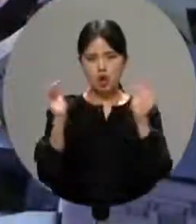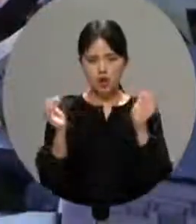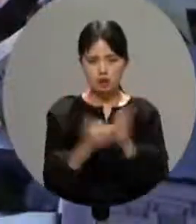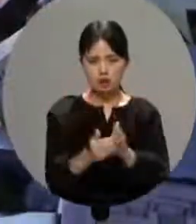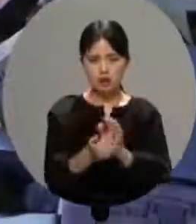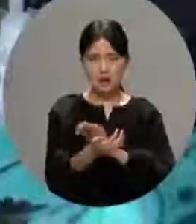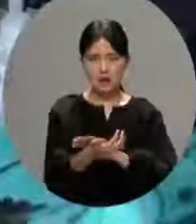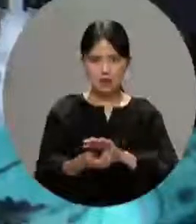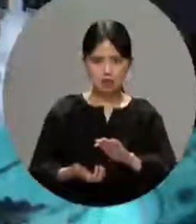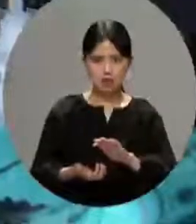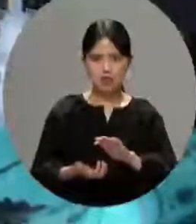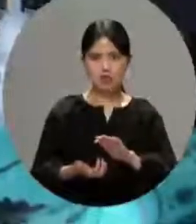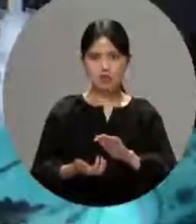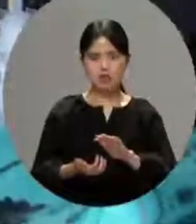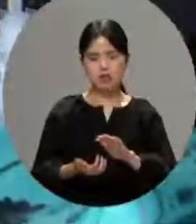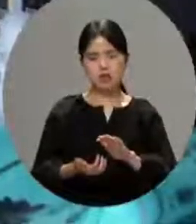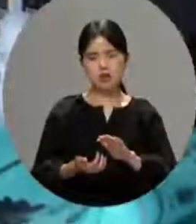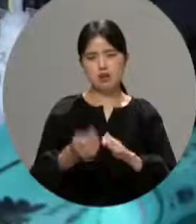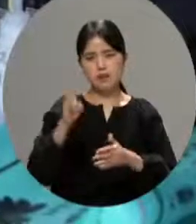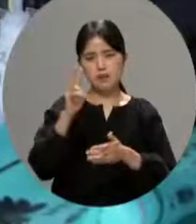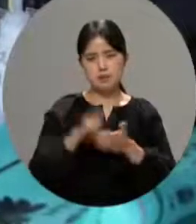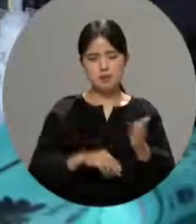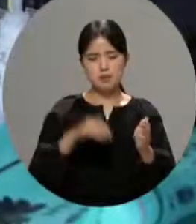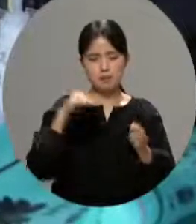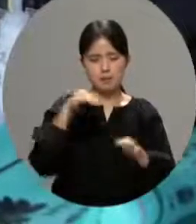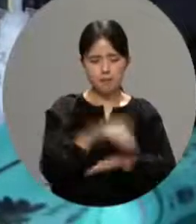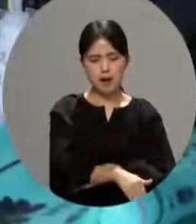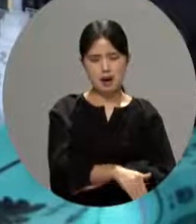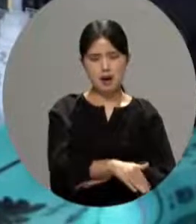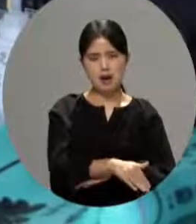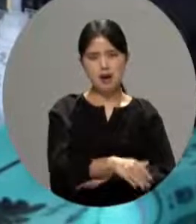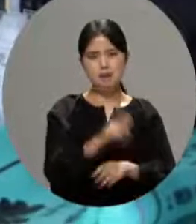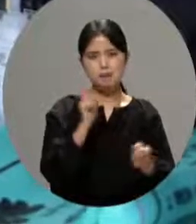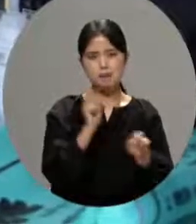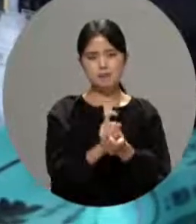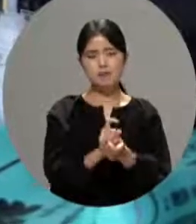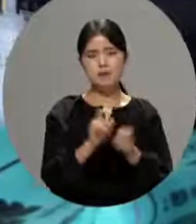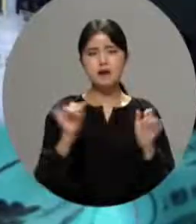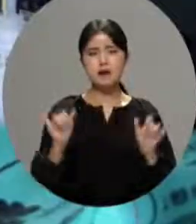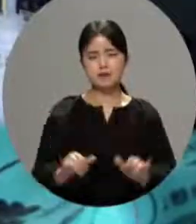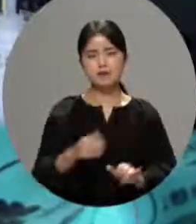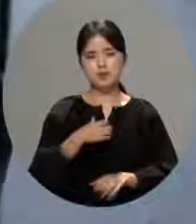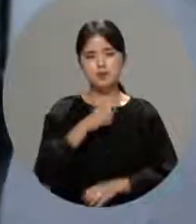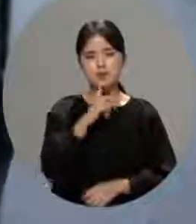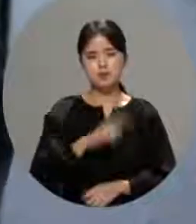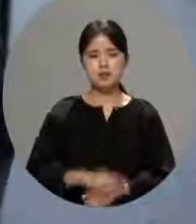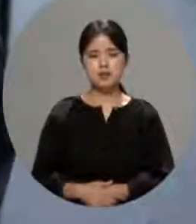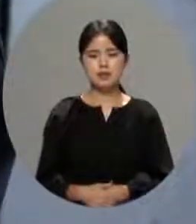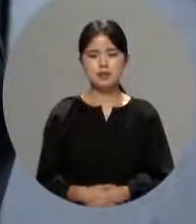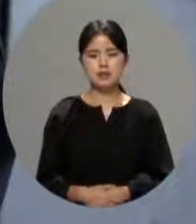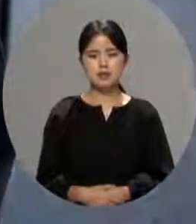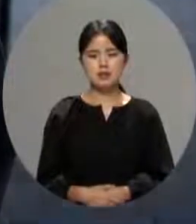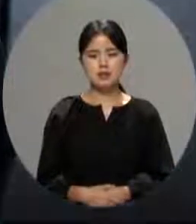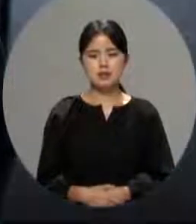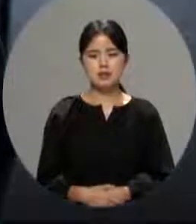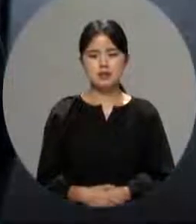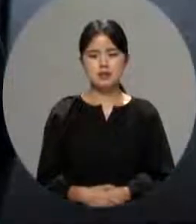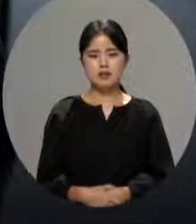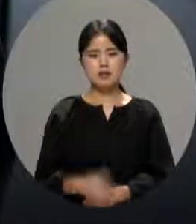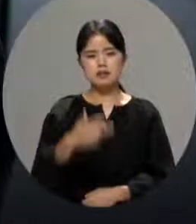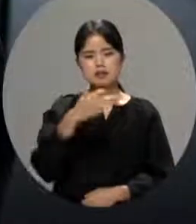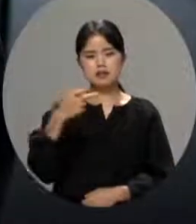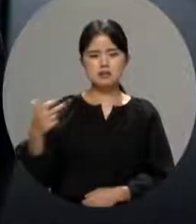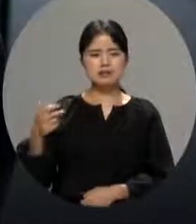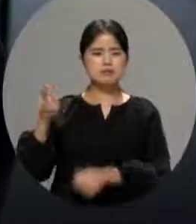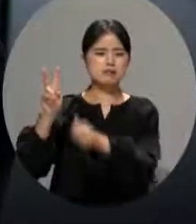전에 매출 절벽에 맞닥뜨리는 게 아닌지 걱정이 앞섭니다. 큰 마트하고 경쟁을 하는